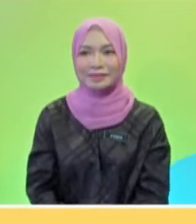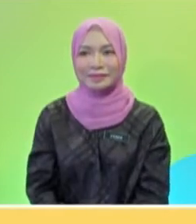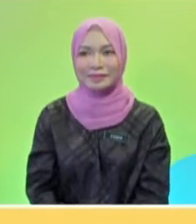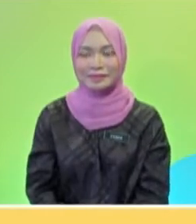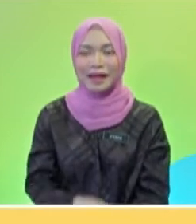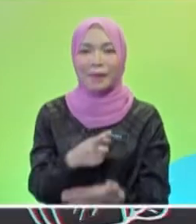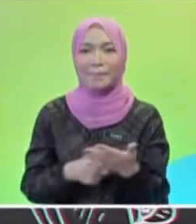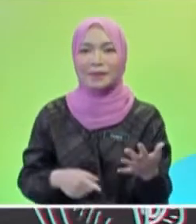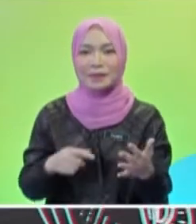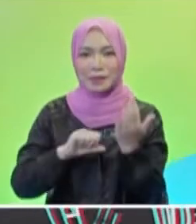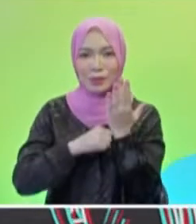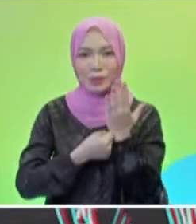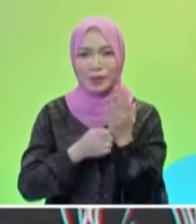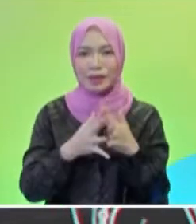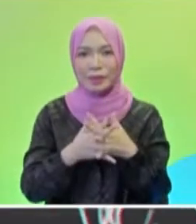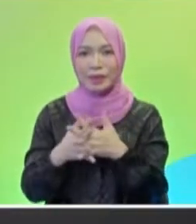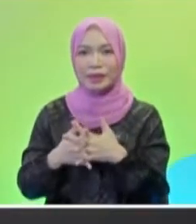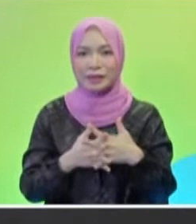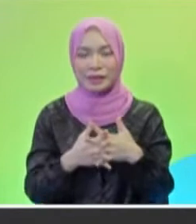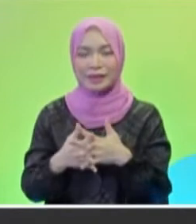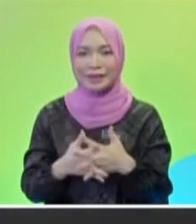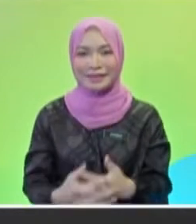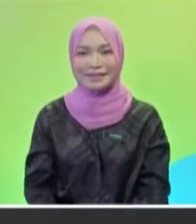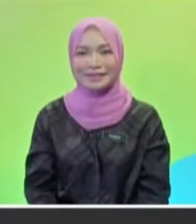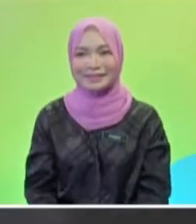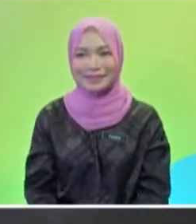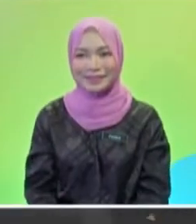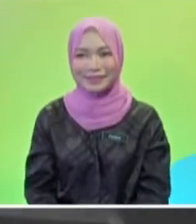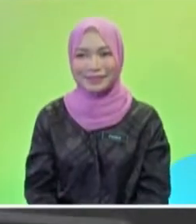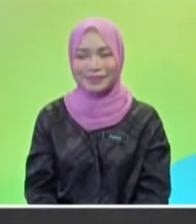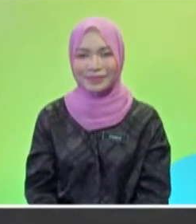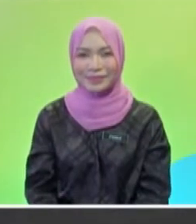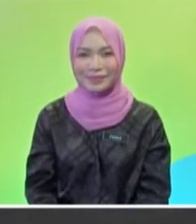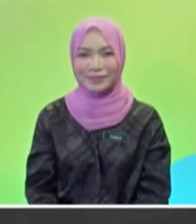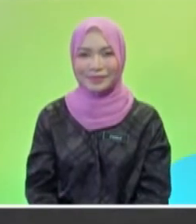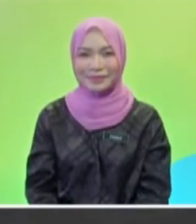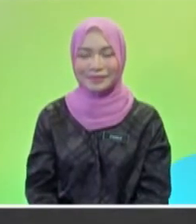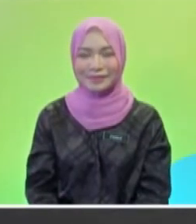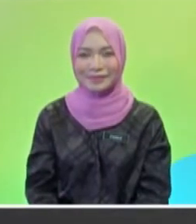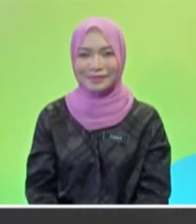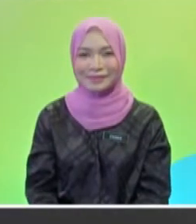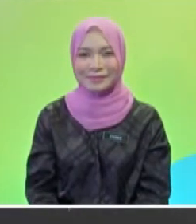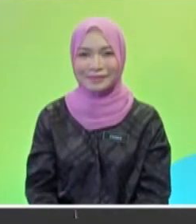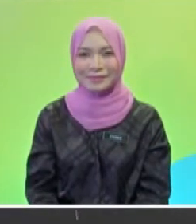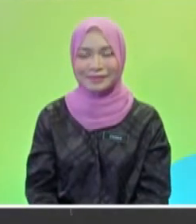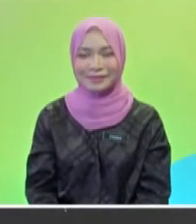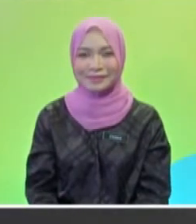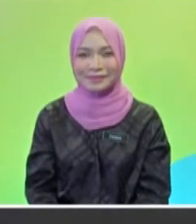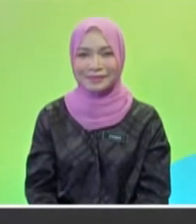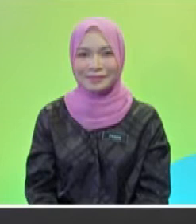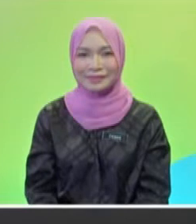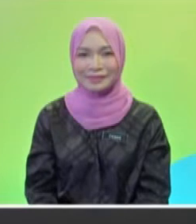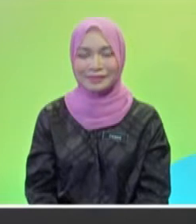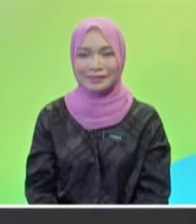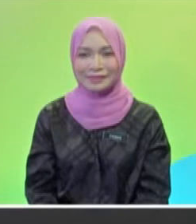hapus semua deh hahaha syamimi keadaan Oke Xiaomi mi5